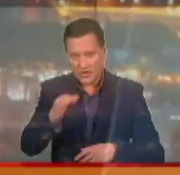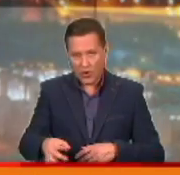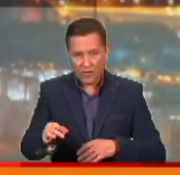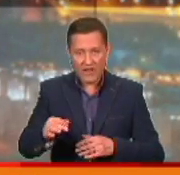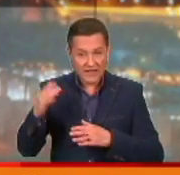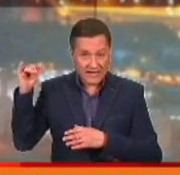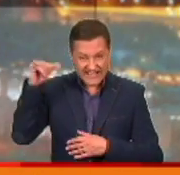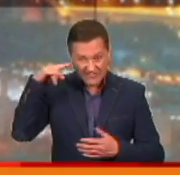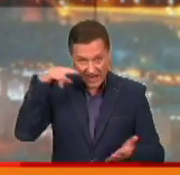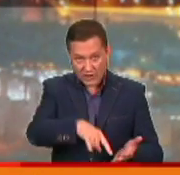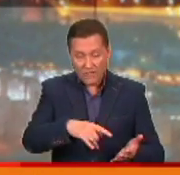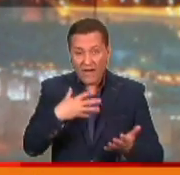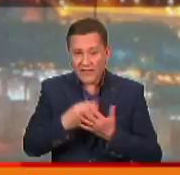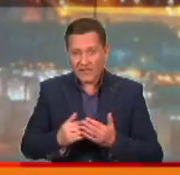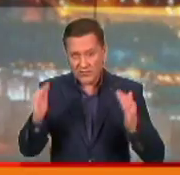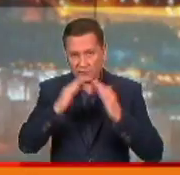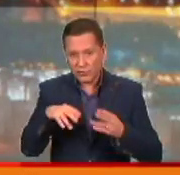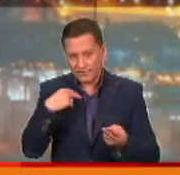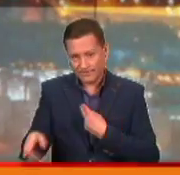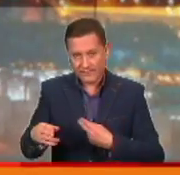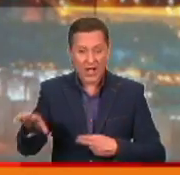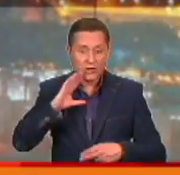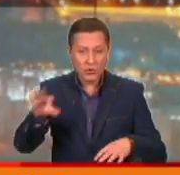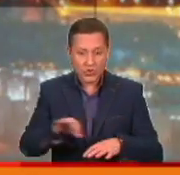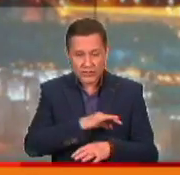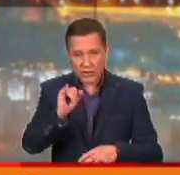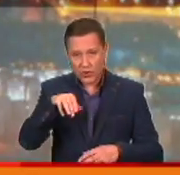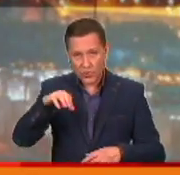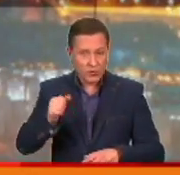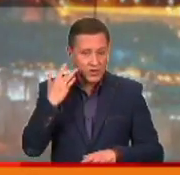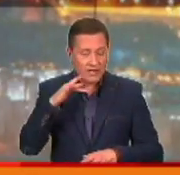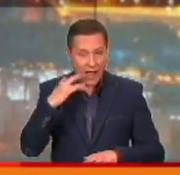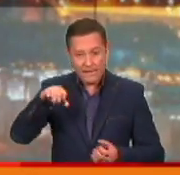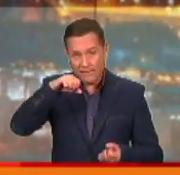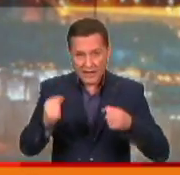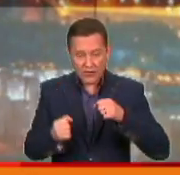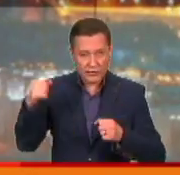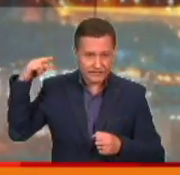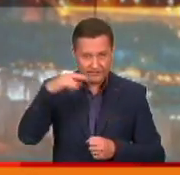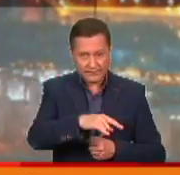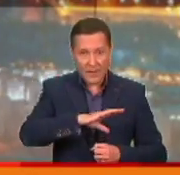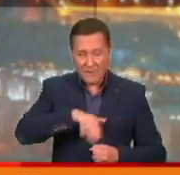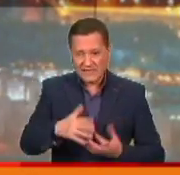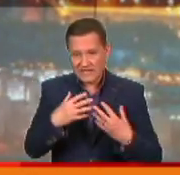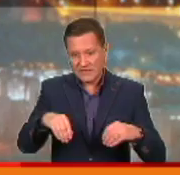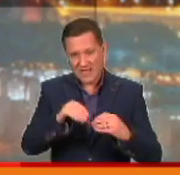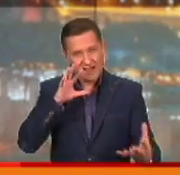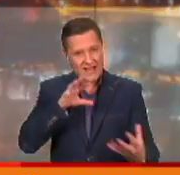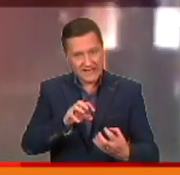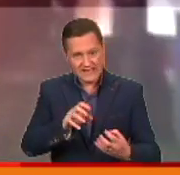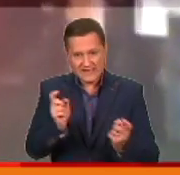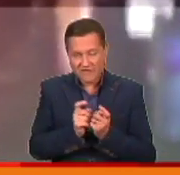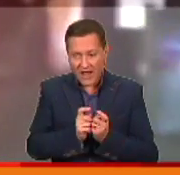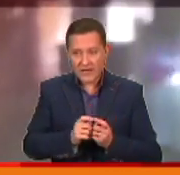спрямував літак на власний будинок, щоб помститися дружині. У штаті Юта пілот улаштував таран після сімейної сварки.